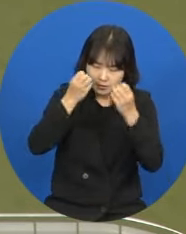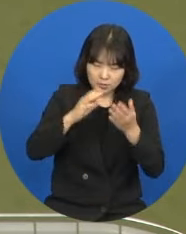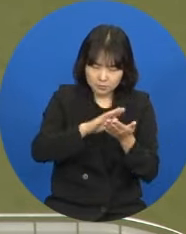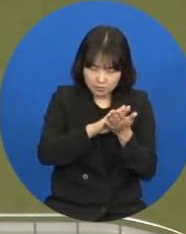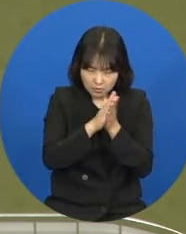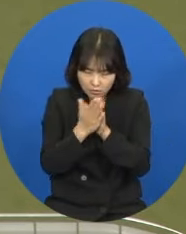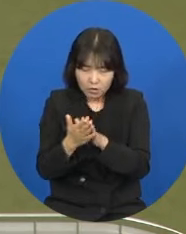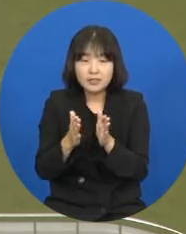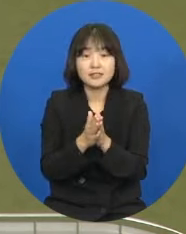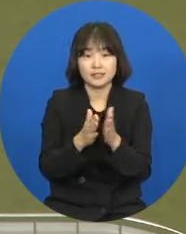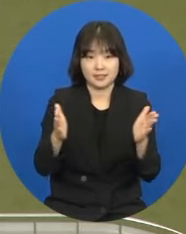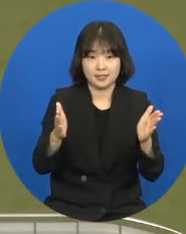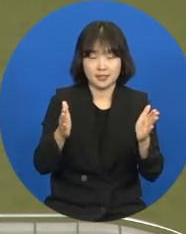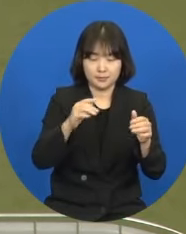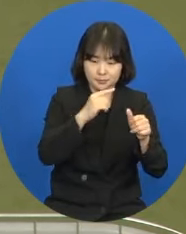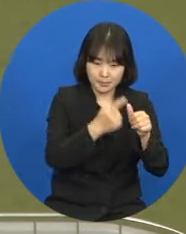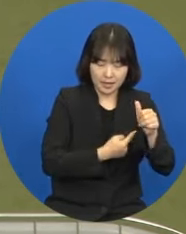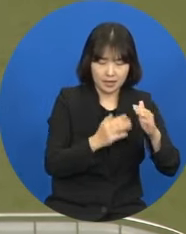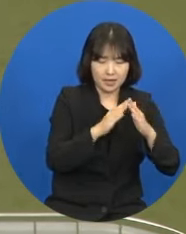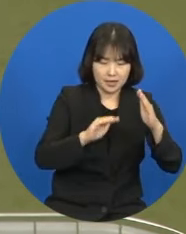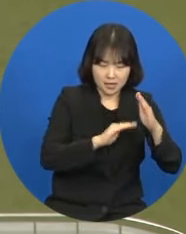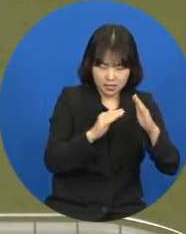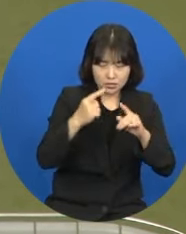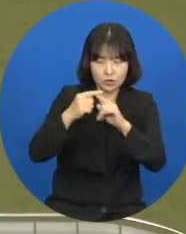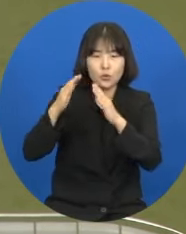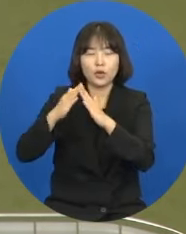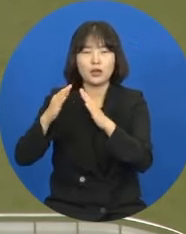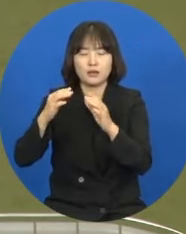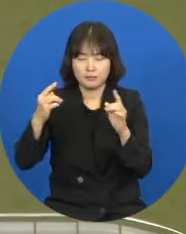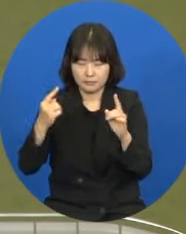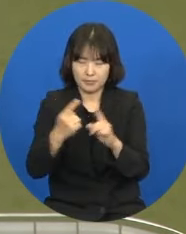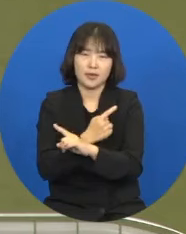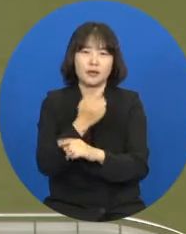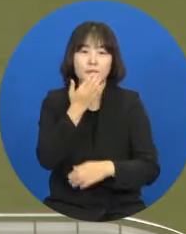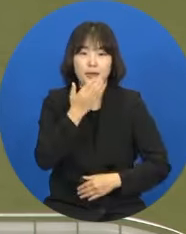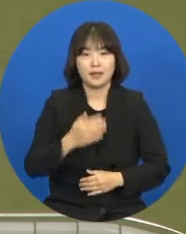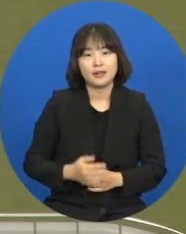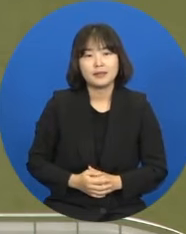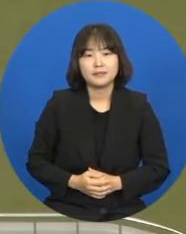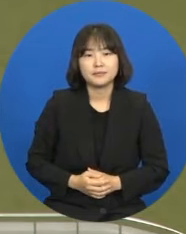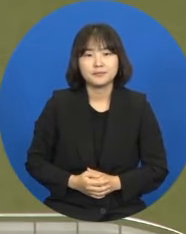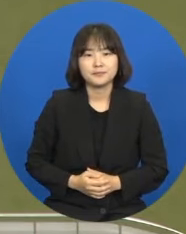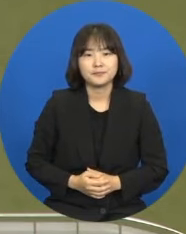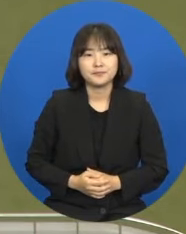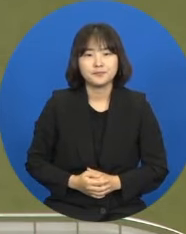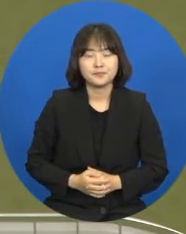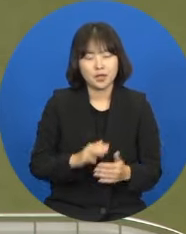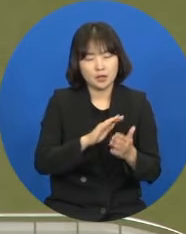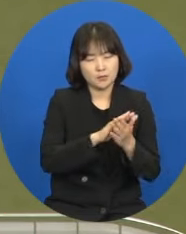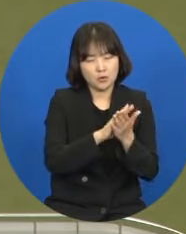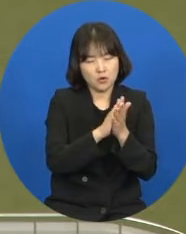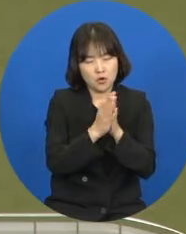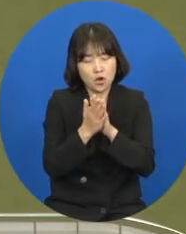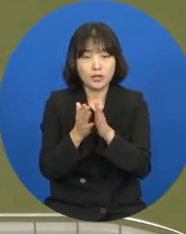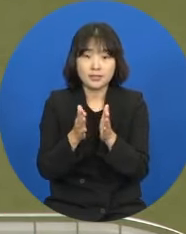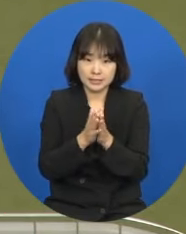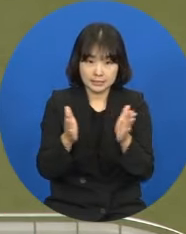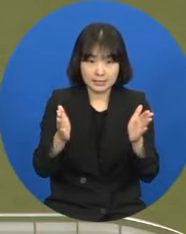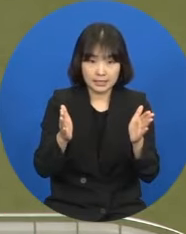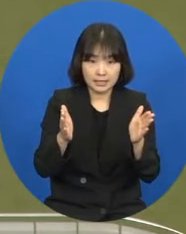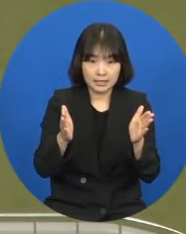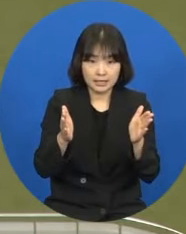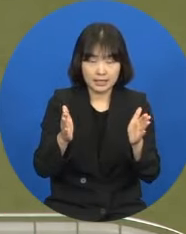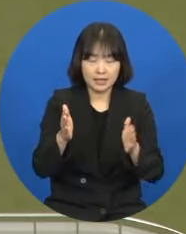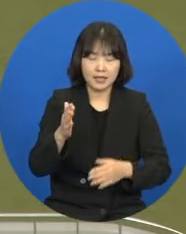시작해서 가정이 바뀌고 교회가 바뀌고 나라가 바뀌는 것입니다 의 시작이 바로